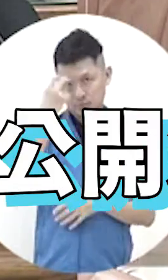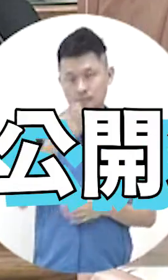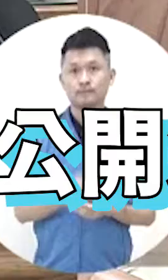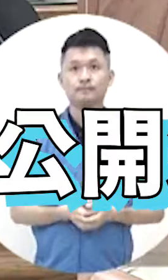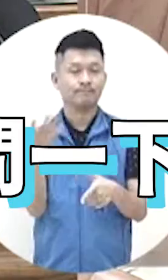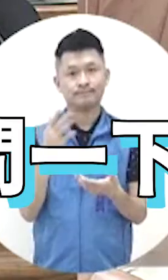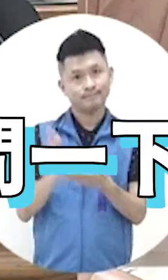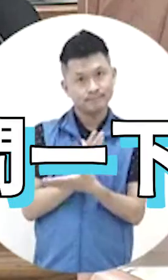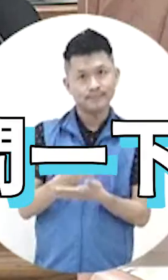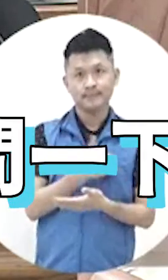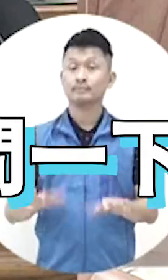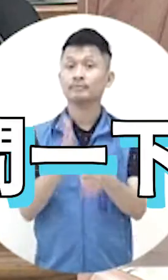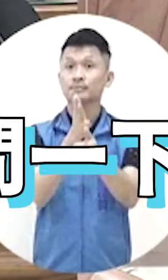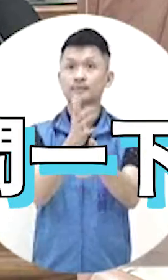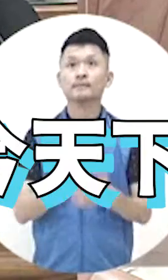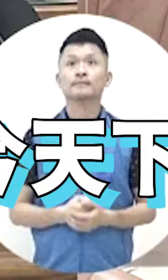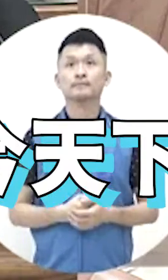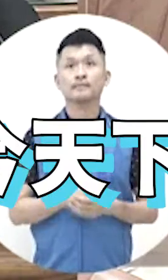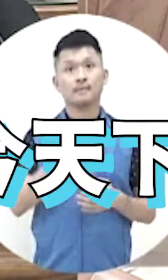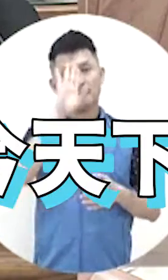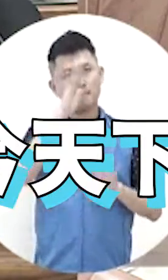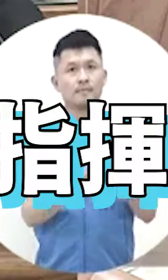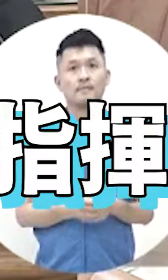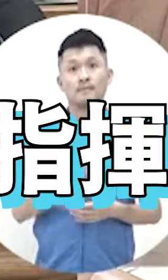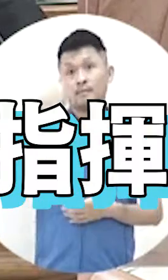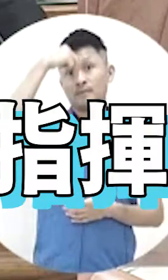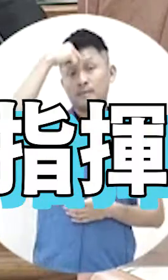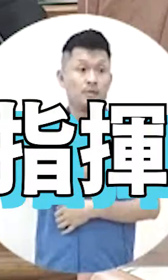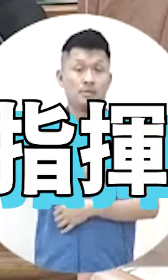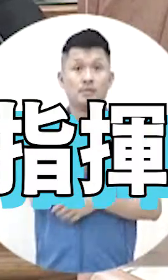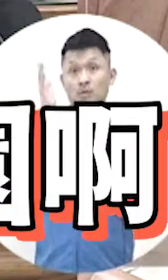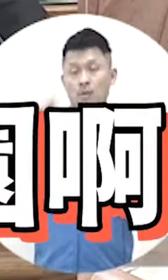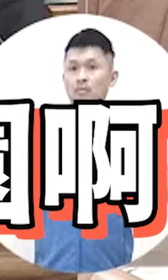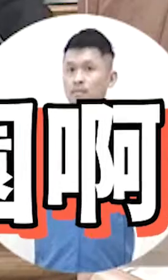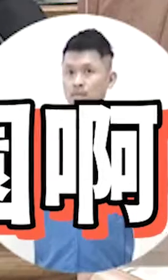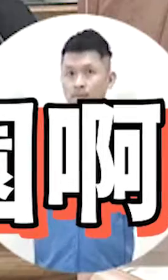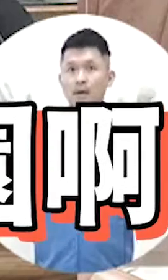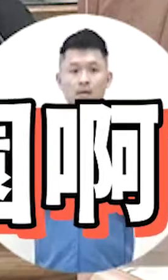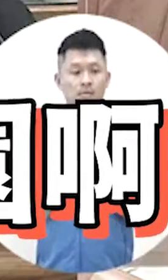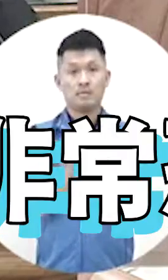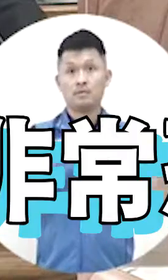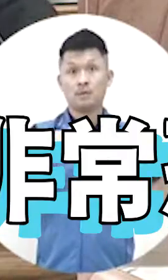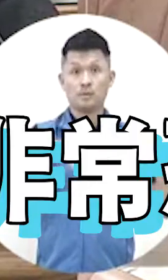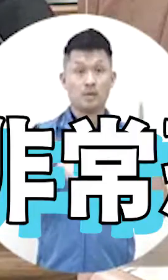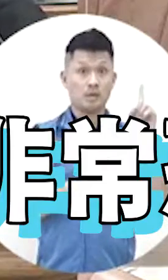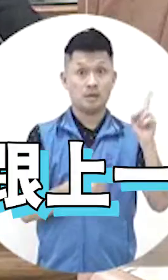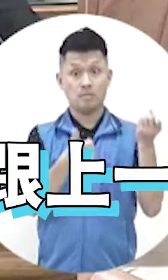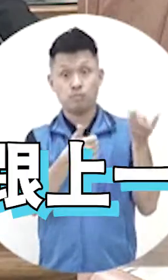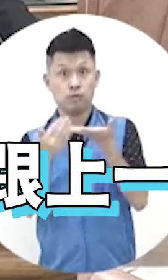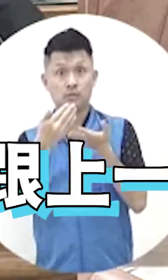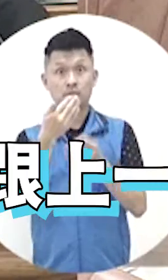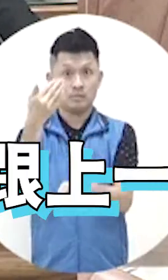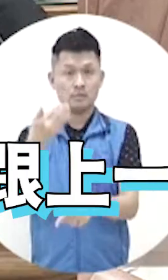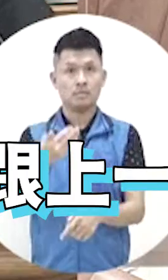开透明的时代。我现在想要问一下，就防疫的部分，因为市长今天下午的时候，陈时中指挥官公布幼儿园啊1传9，其实是非常恐慌，因